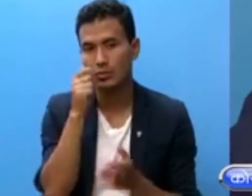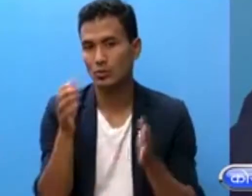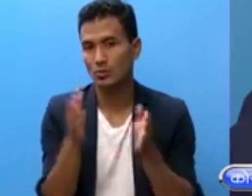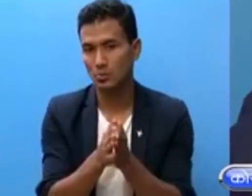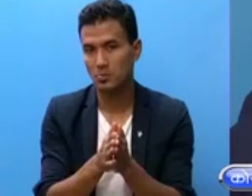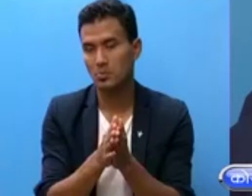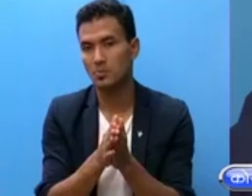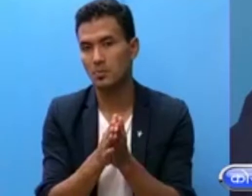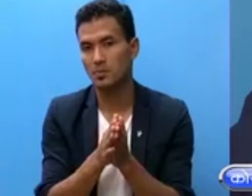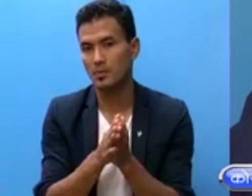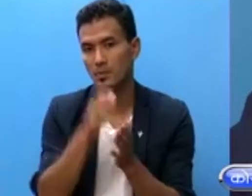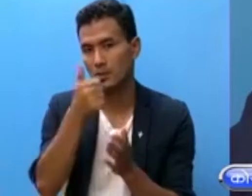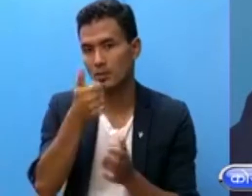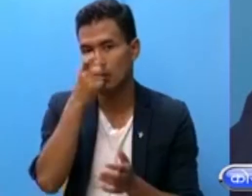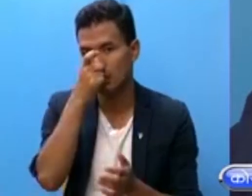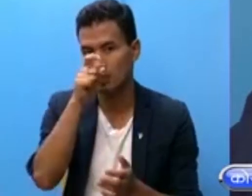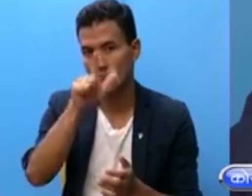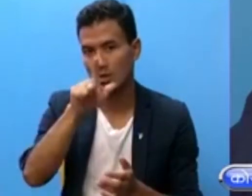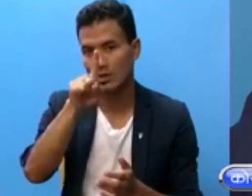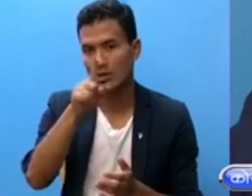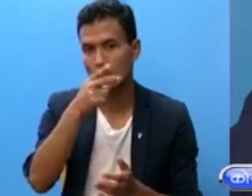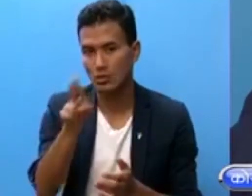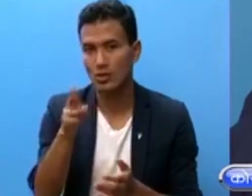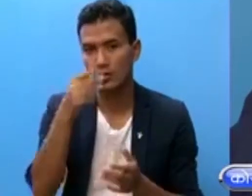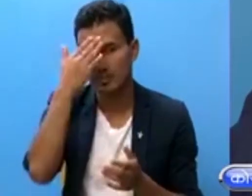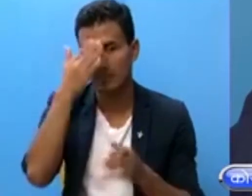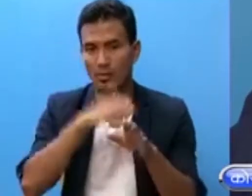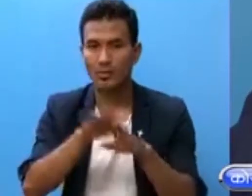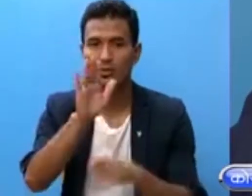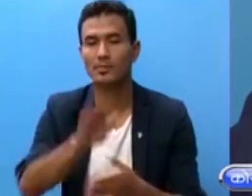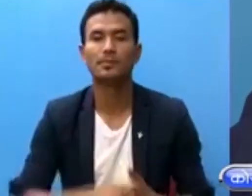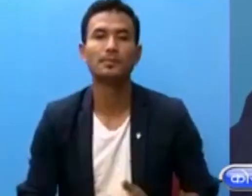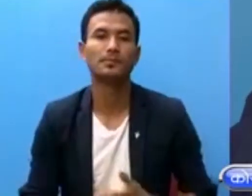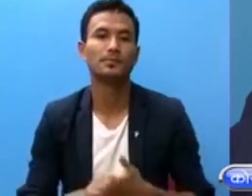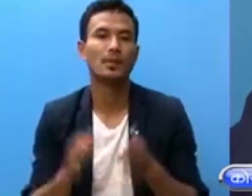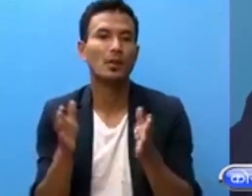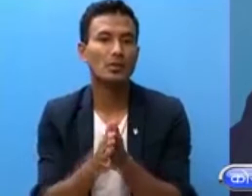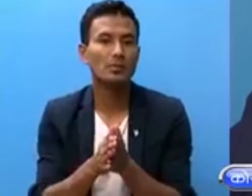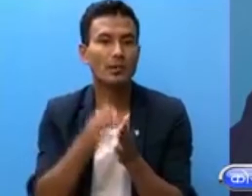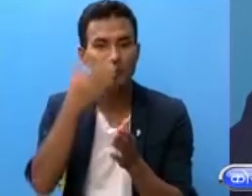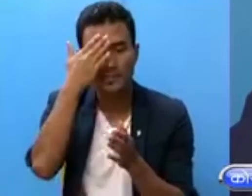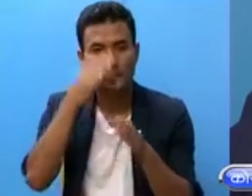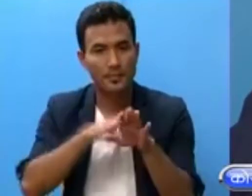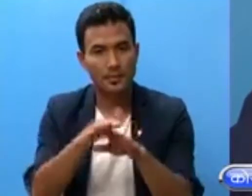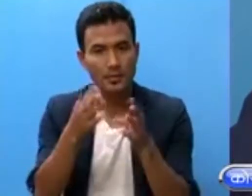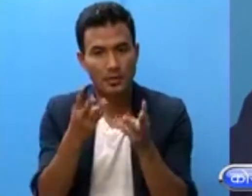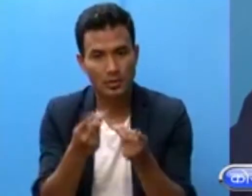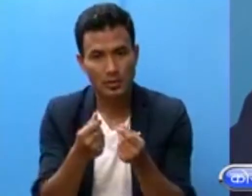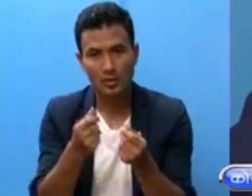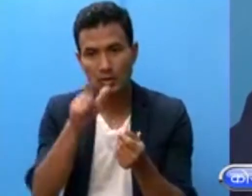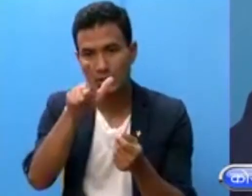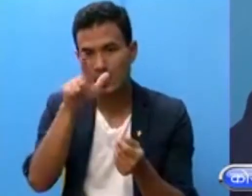गरी जम्मा 671 जना संक्रमित हुनुहुन्छ। र जम्मा संक्रमितको संख्या